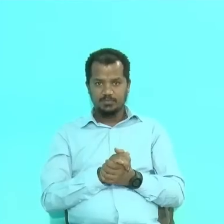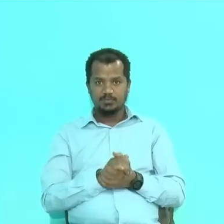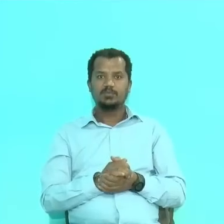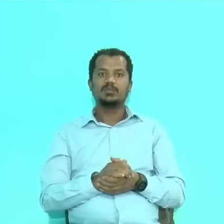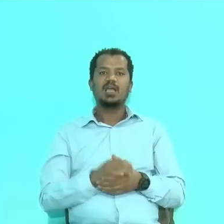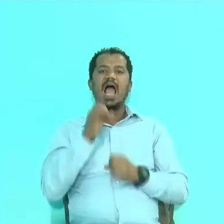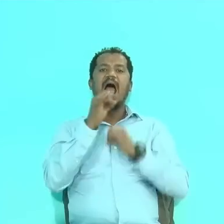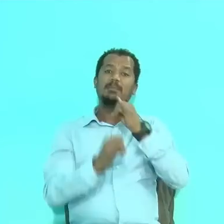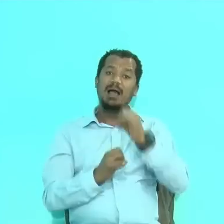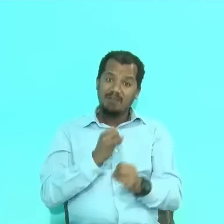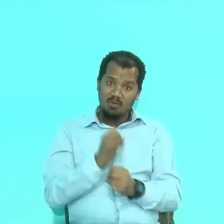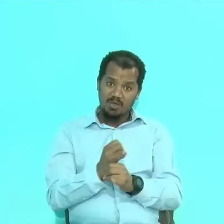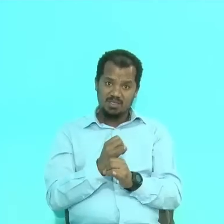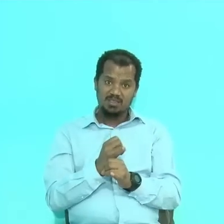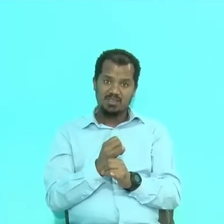ዓለም አቀፋዊ